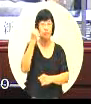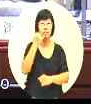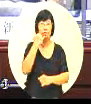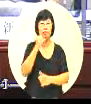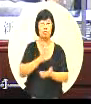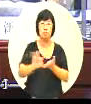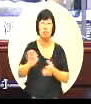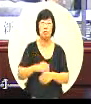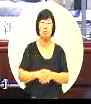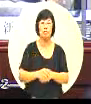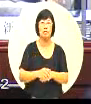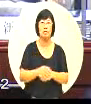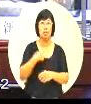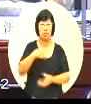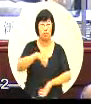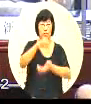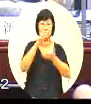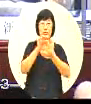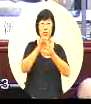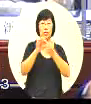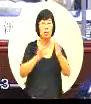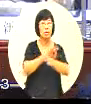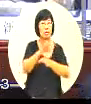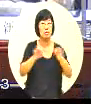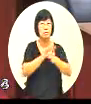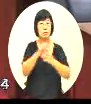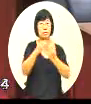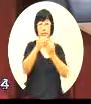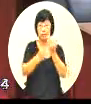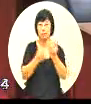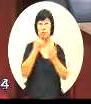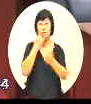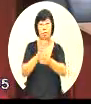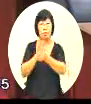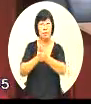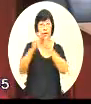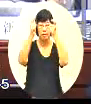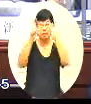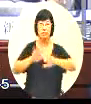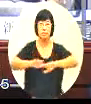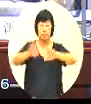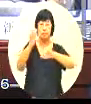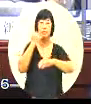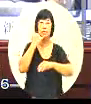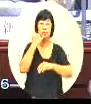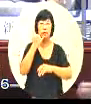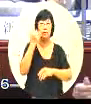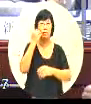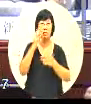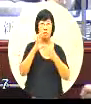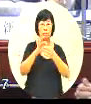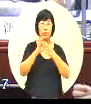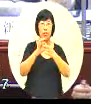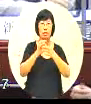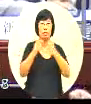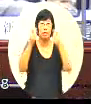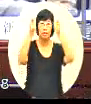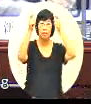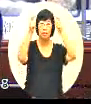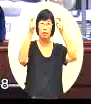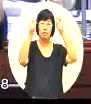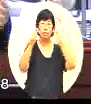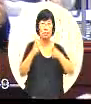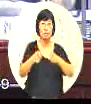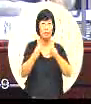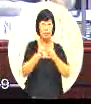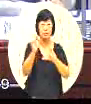进版本的自由经济都没有关系， 我会跟他 怎么让高雄能够进步，就是我们要努力的。 对，就是讲咱的港区是要怎么发展，好、